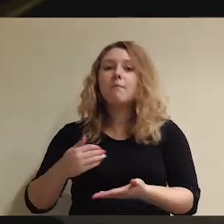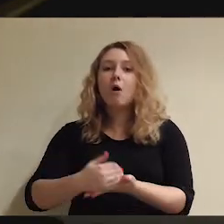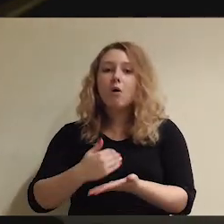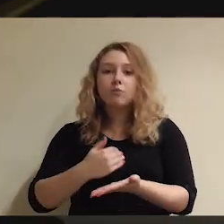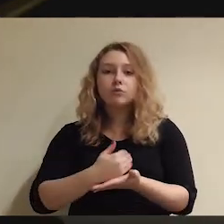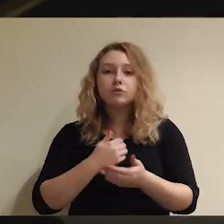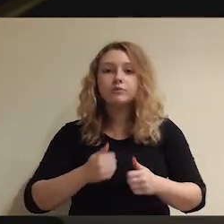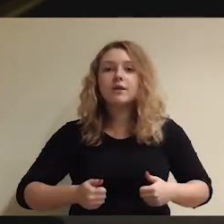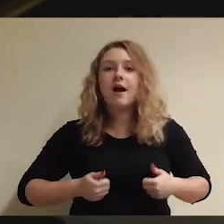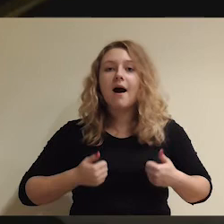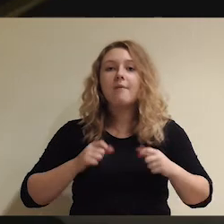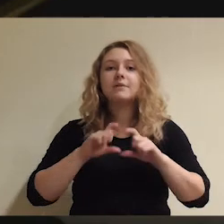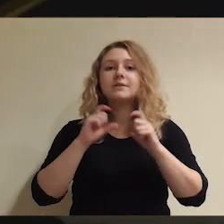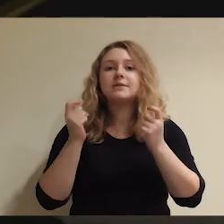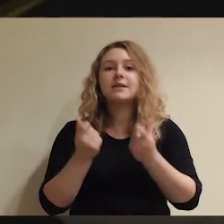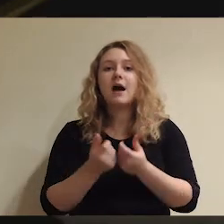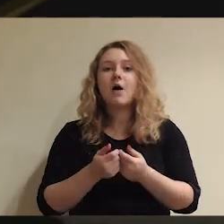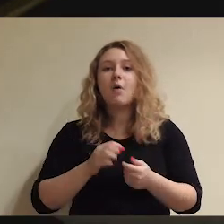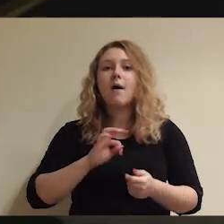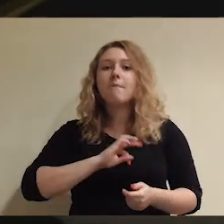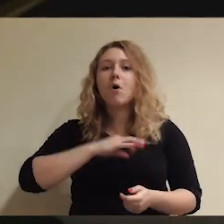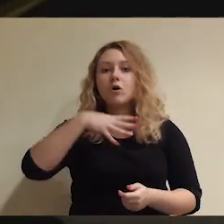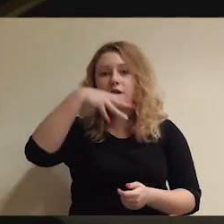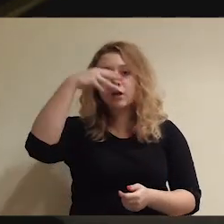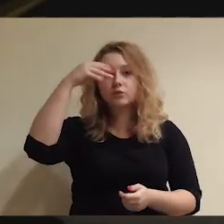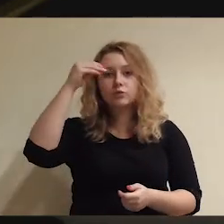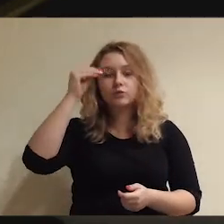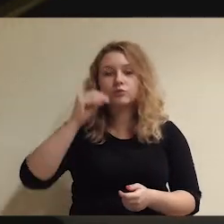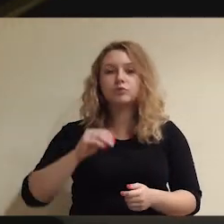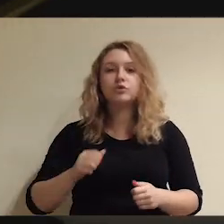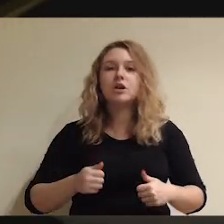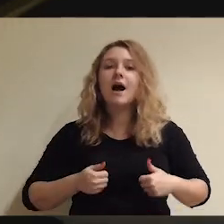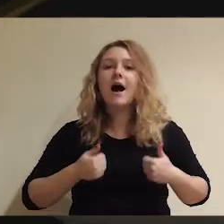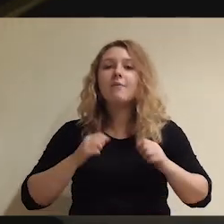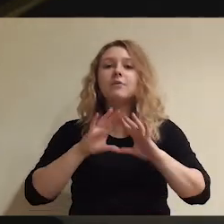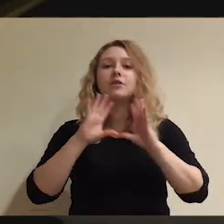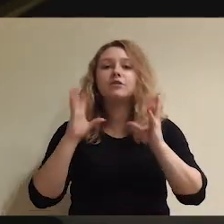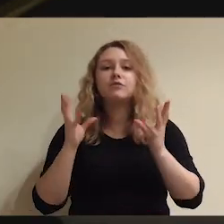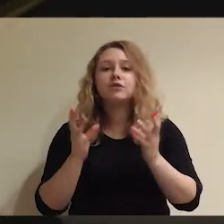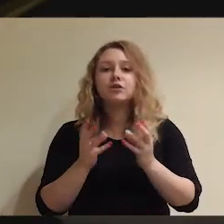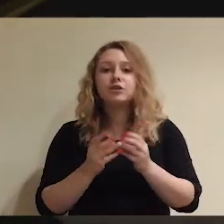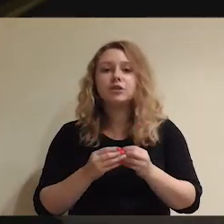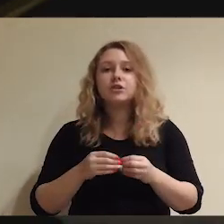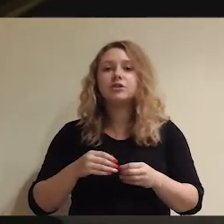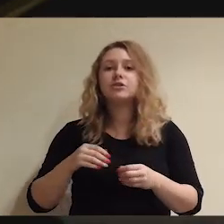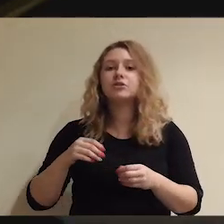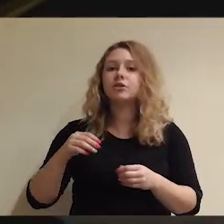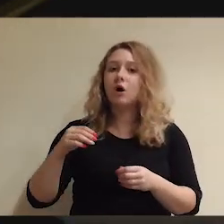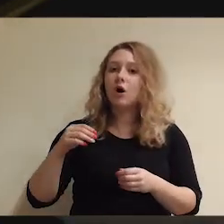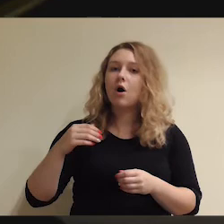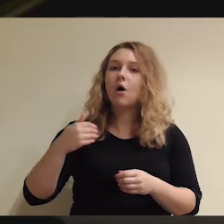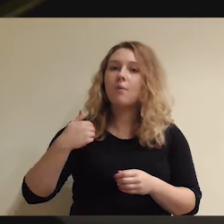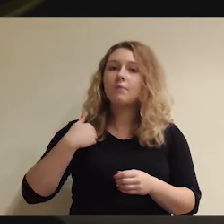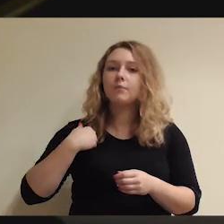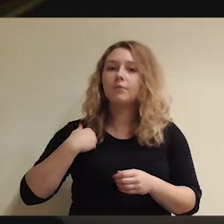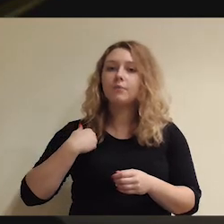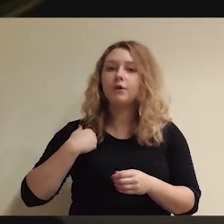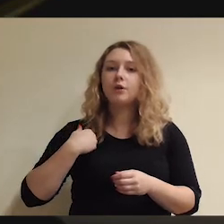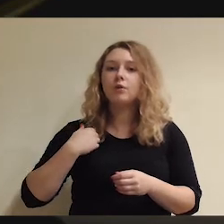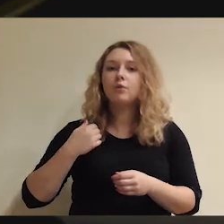uzdolnij mnie, aby całe moje wnętrze, aby wszystko, co nie chce się Tobie podporządkować, było